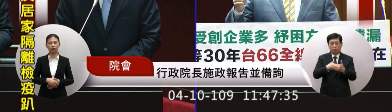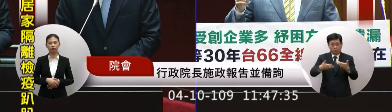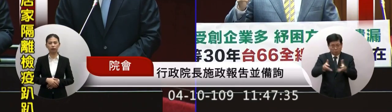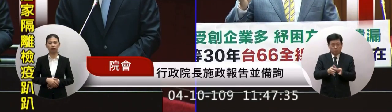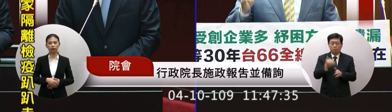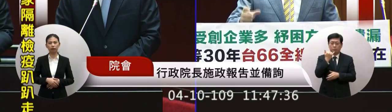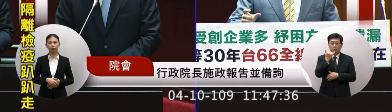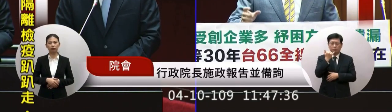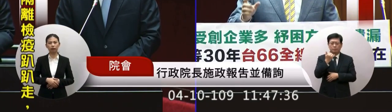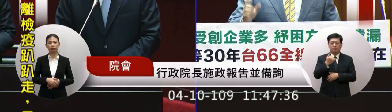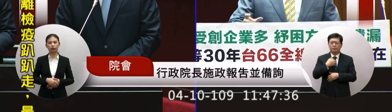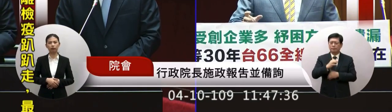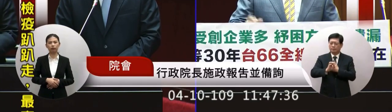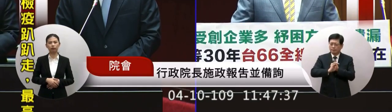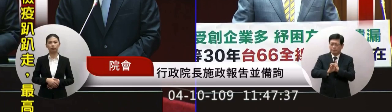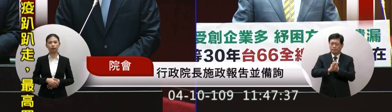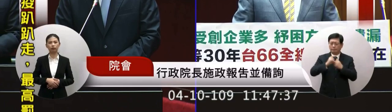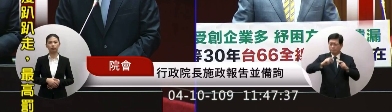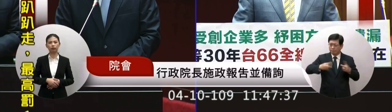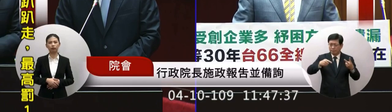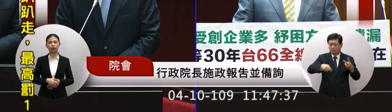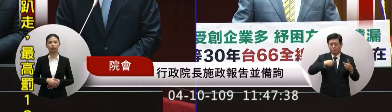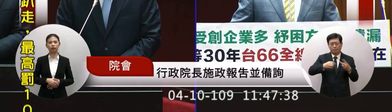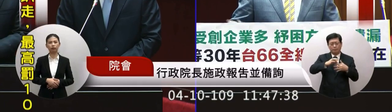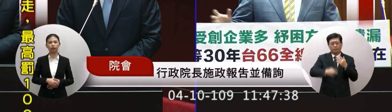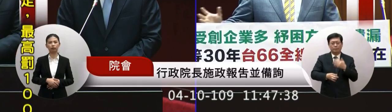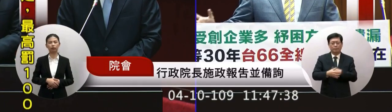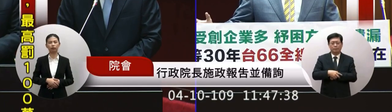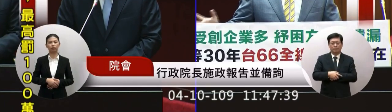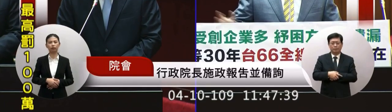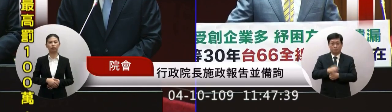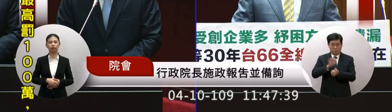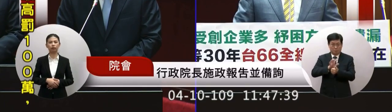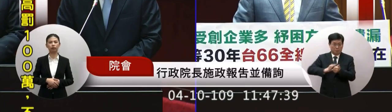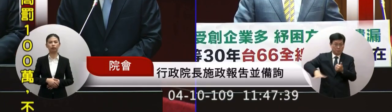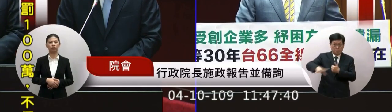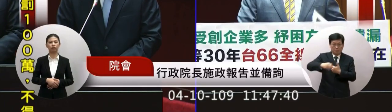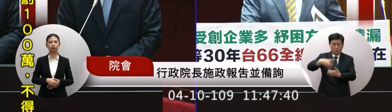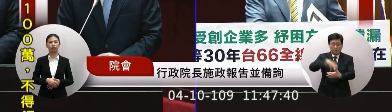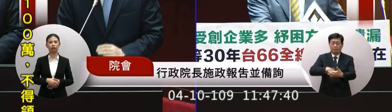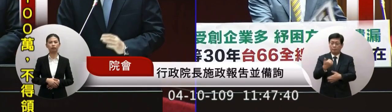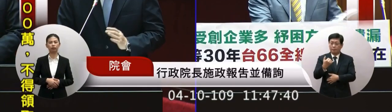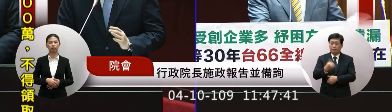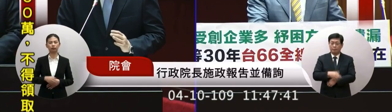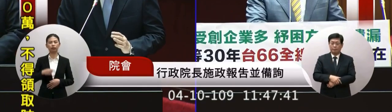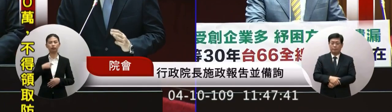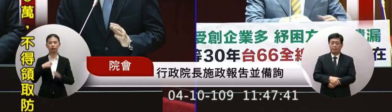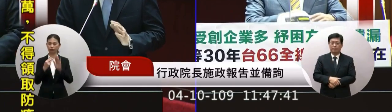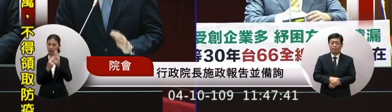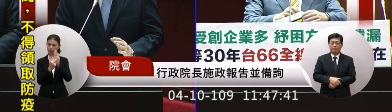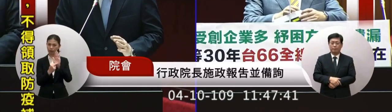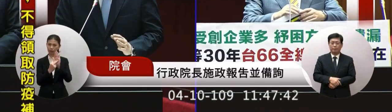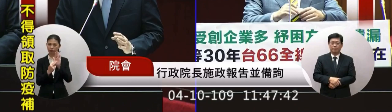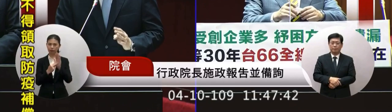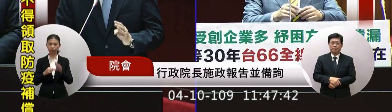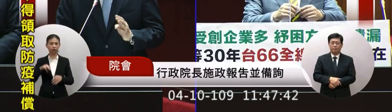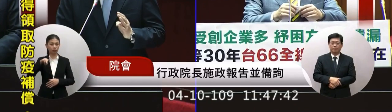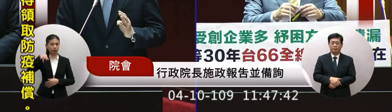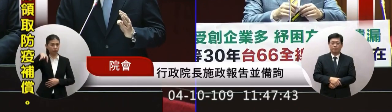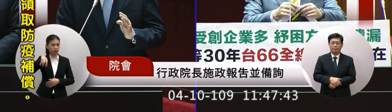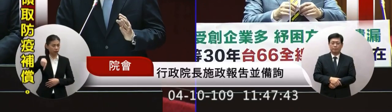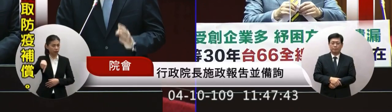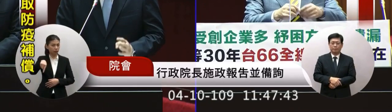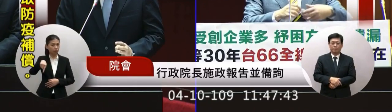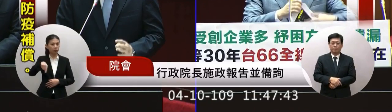可以适度的来修改你们的这个办法，来把这些东西都来纳入，这样好不好？ 我跟委员说明一下，因为有关机场的部分，最主要